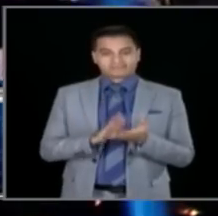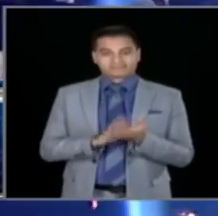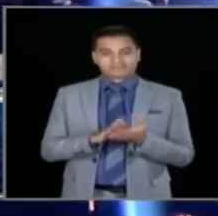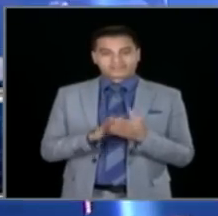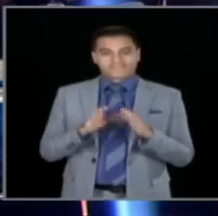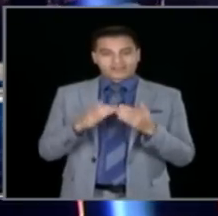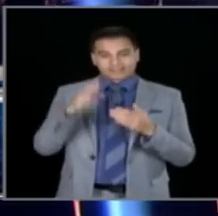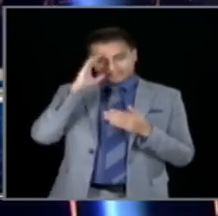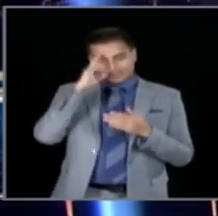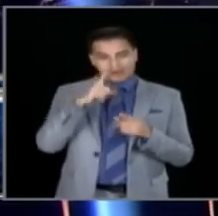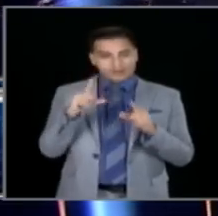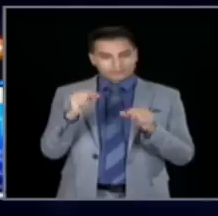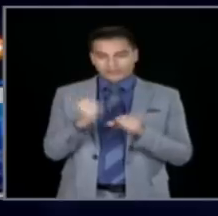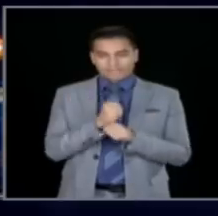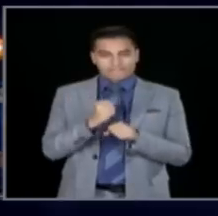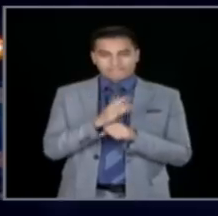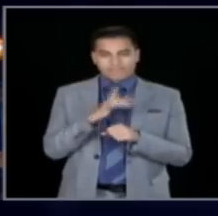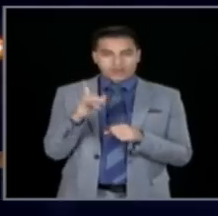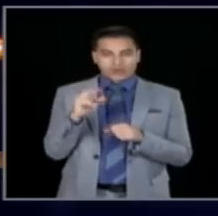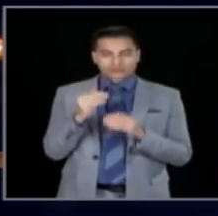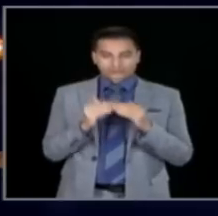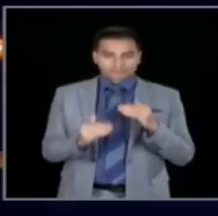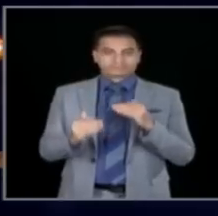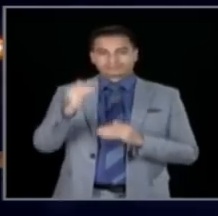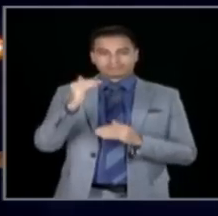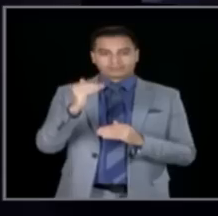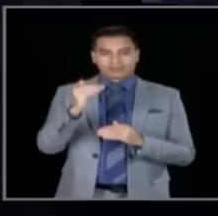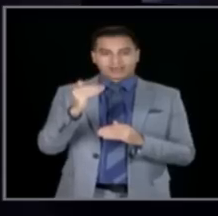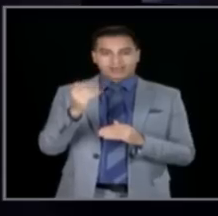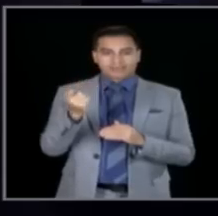فريق الزمالك متألق 120 فريق الزمالك،